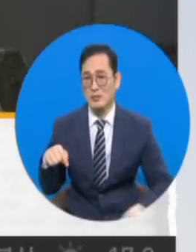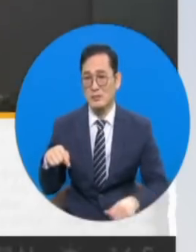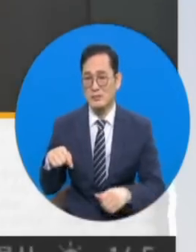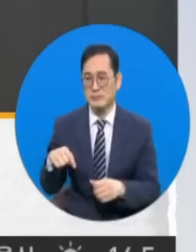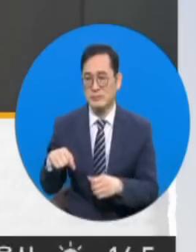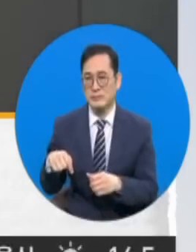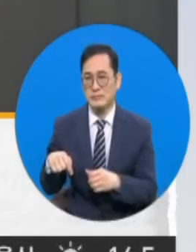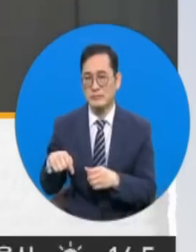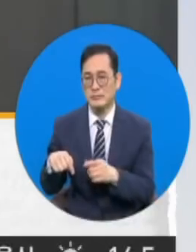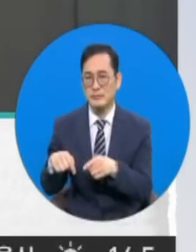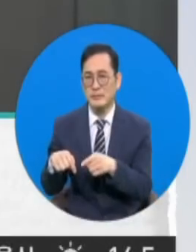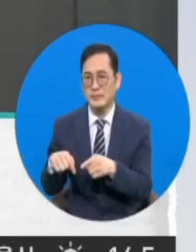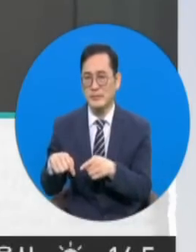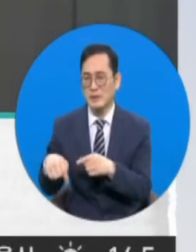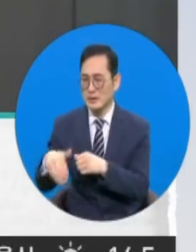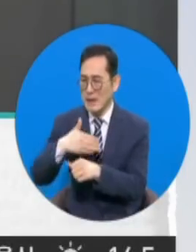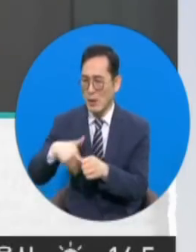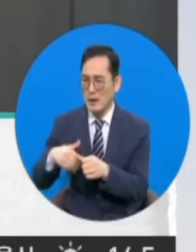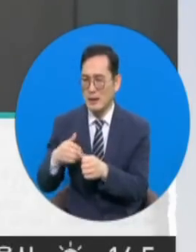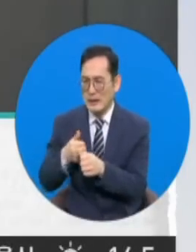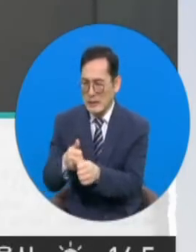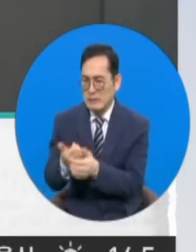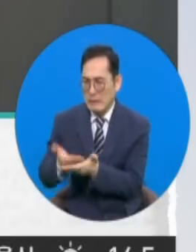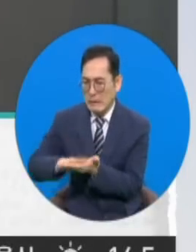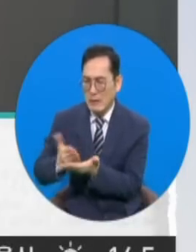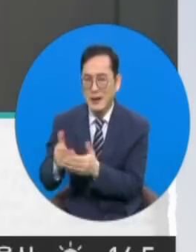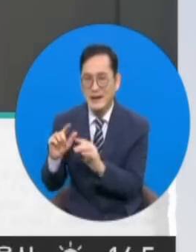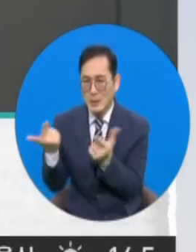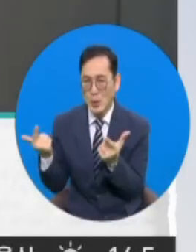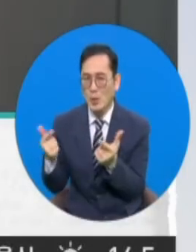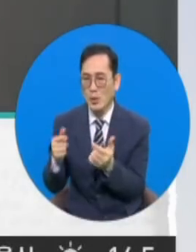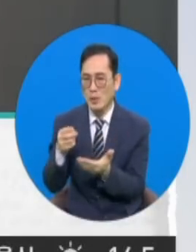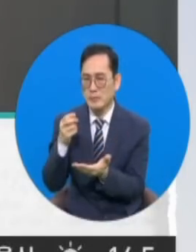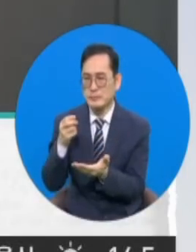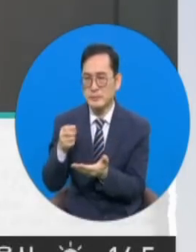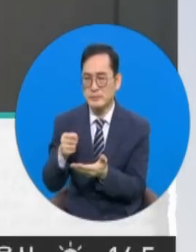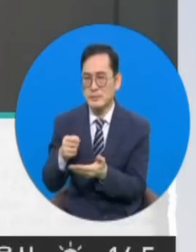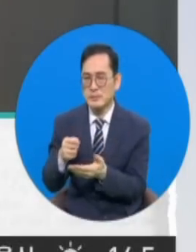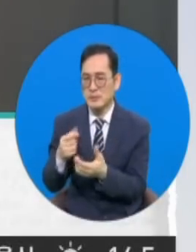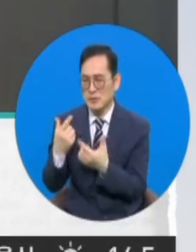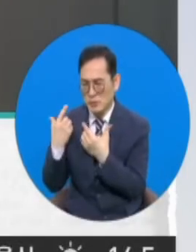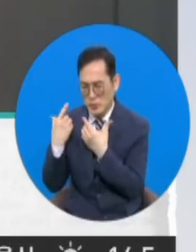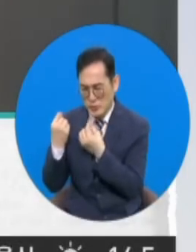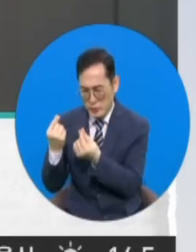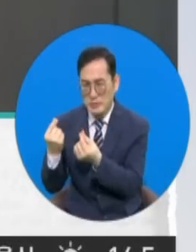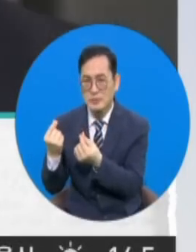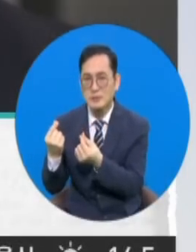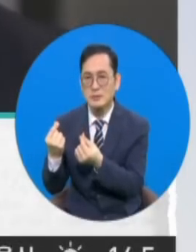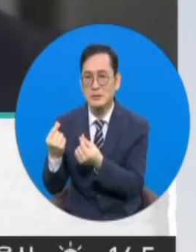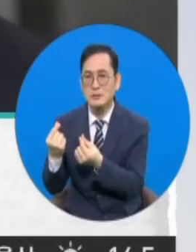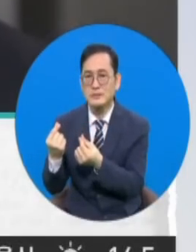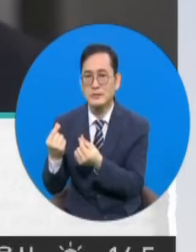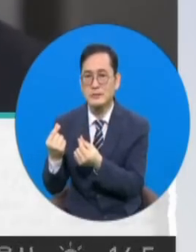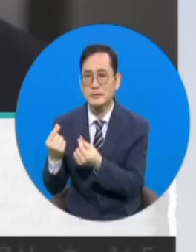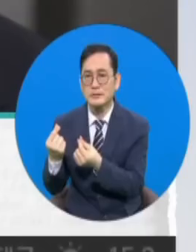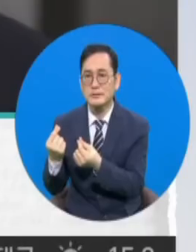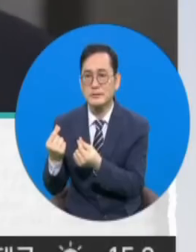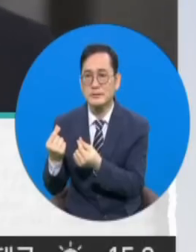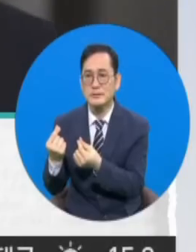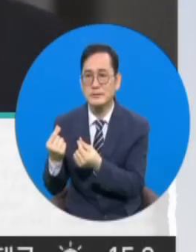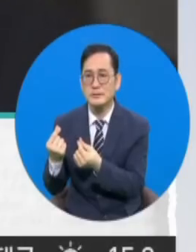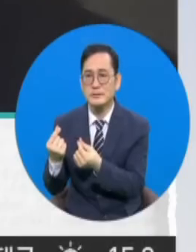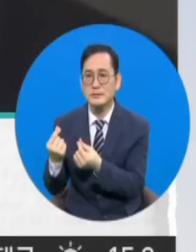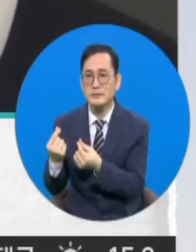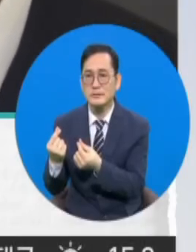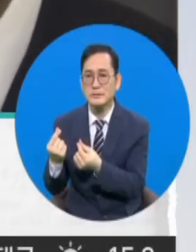과거의 이준석 전 대표가 징계받았던 때를 생각해보면 지금 태영호 최고와 김재훈 최고에 대한 징계 수의는 대략 한 1년 정도로 예상을 하고